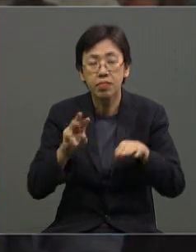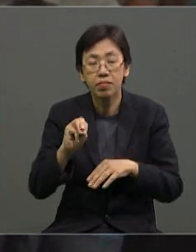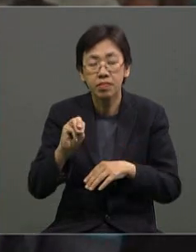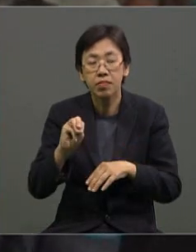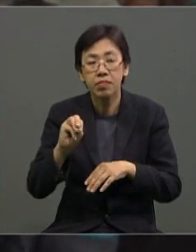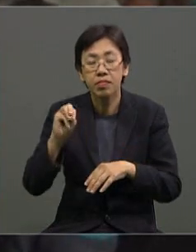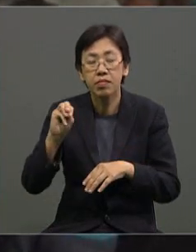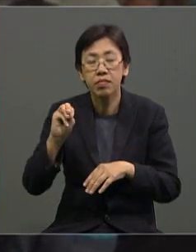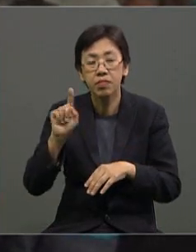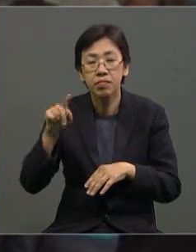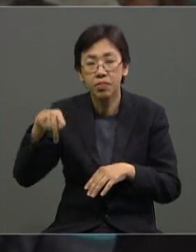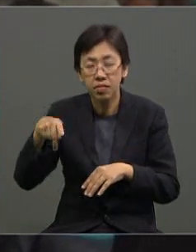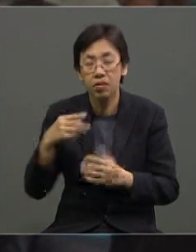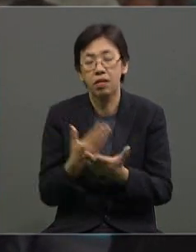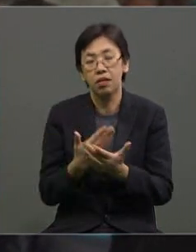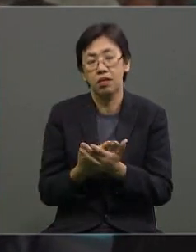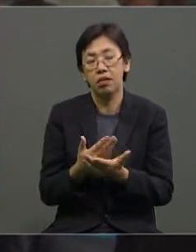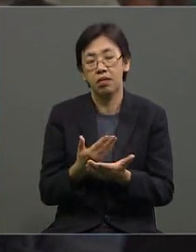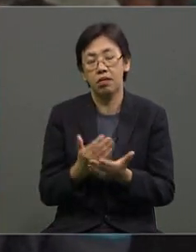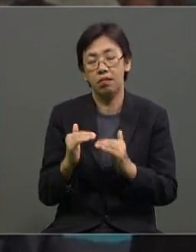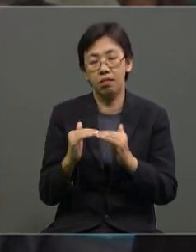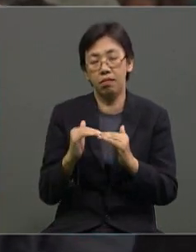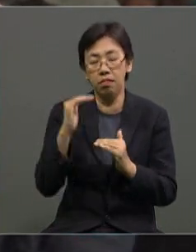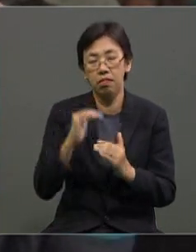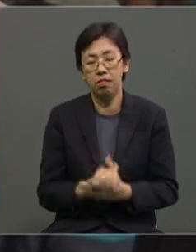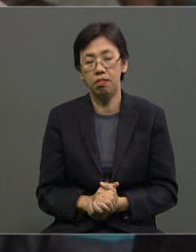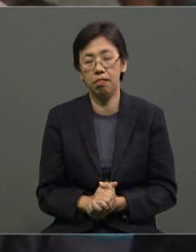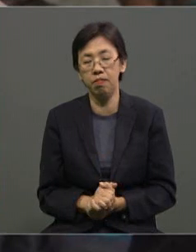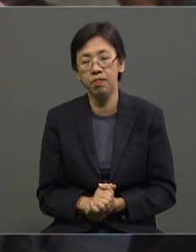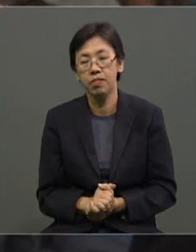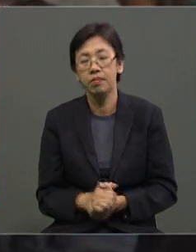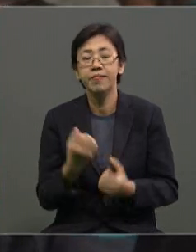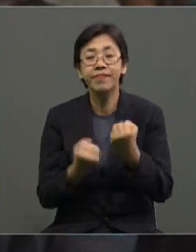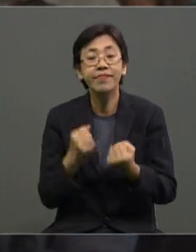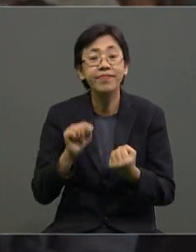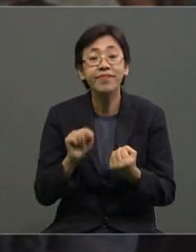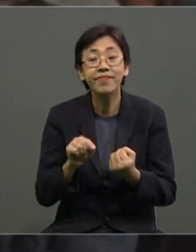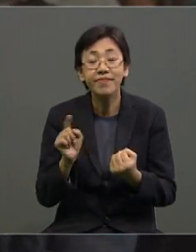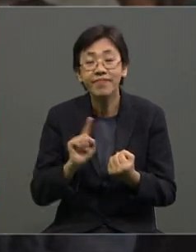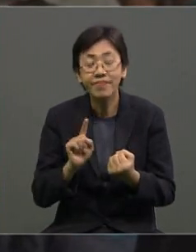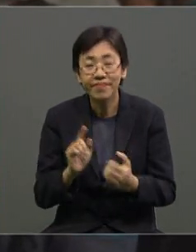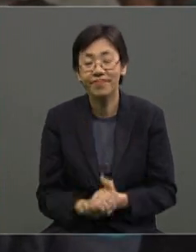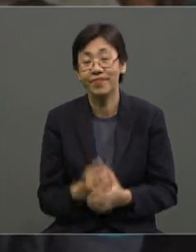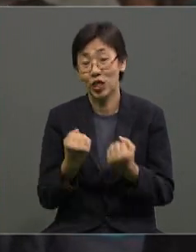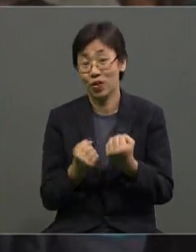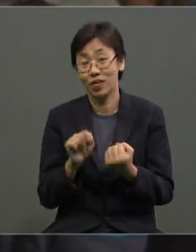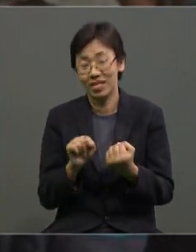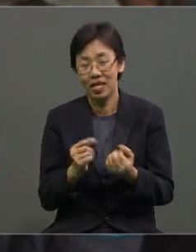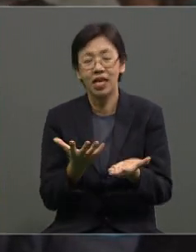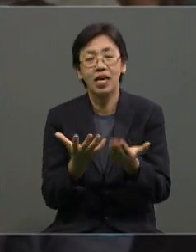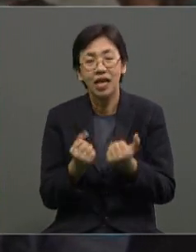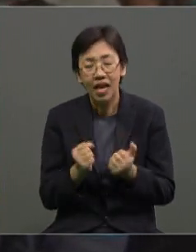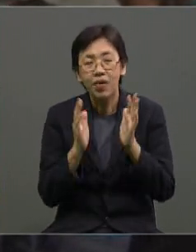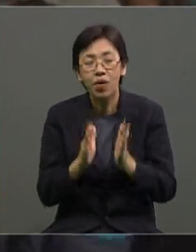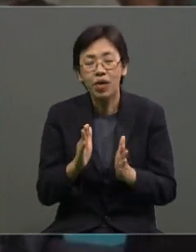อ1พอเนี่ยจะมีราคาสูงกว่าราคาปกติซึ่งรถกลุ่มนี้เขาจะไม่สามารถที่จะรับผู้โดยสารข